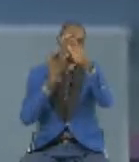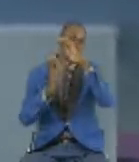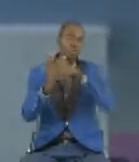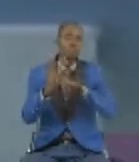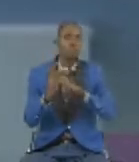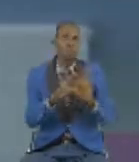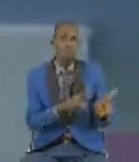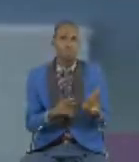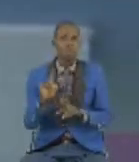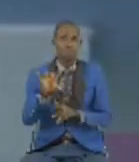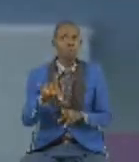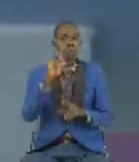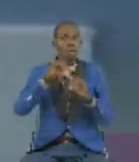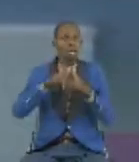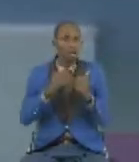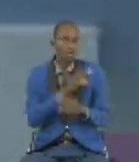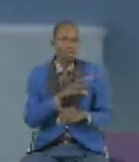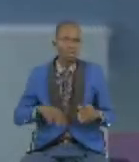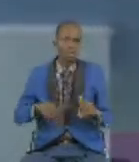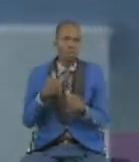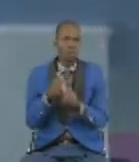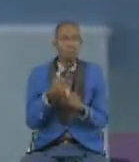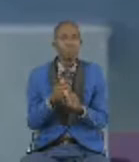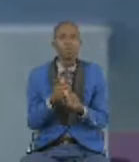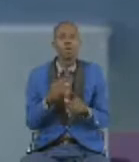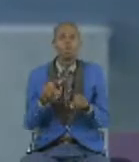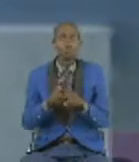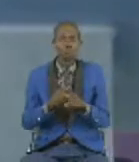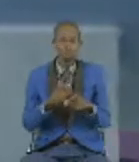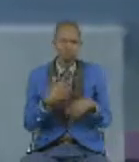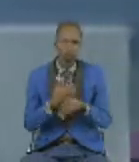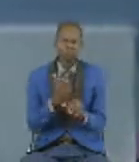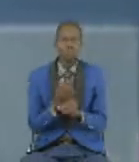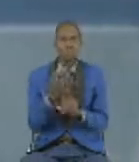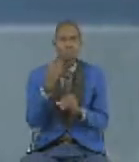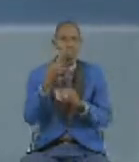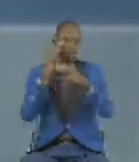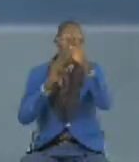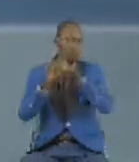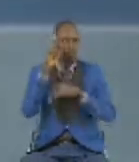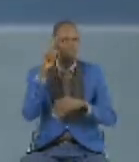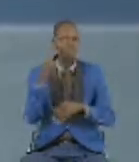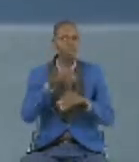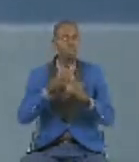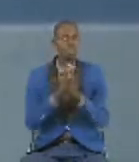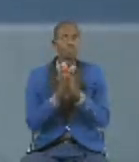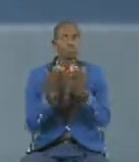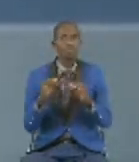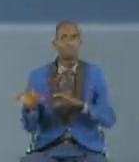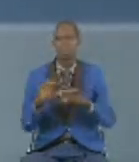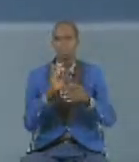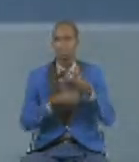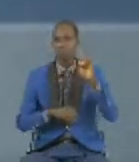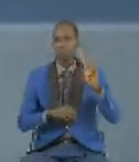vous voyez comment Christ lui-même a présenté la vision à chacun en Actes chapitre 1, et ensuite